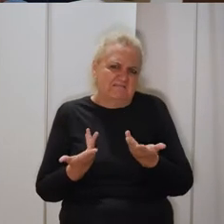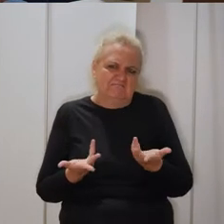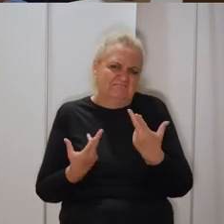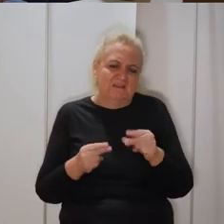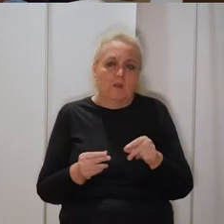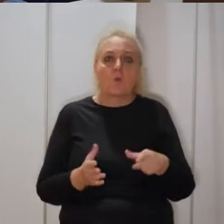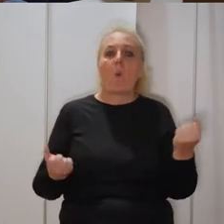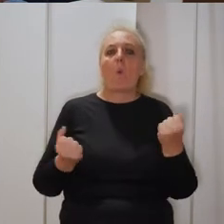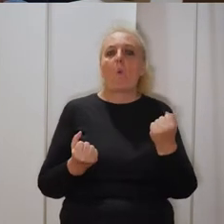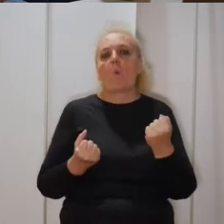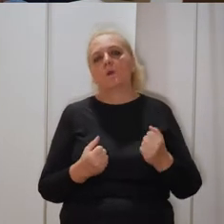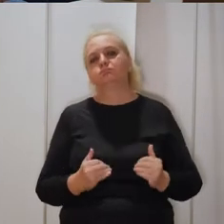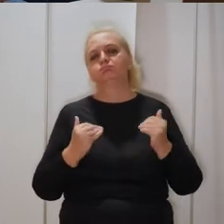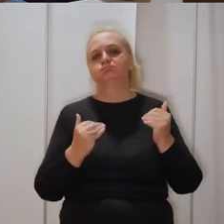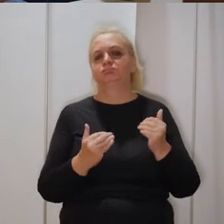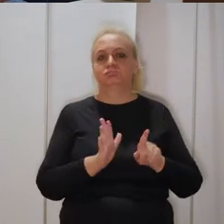nie są elitarne.